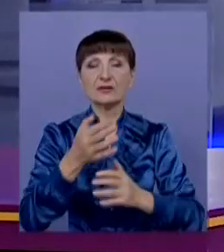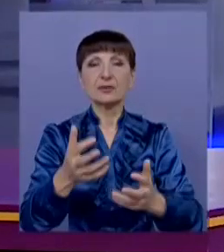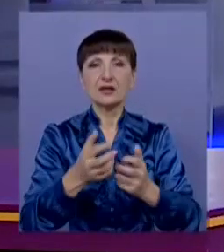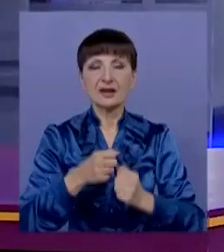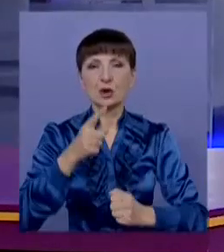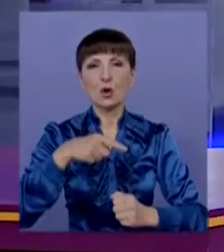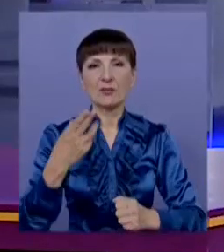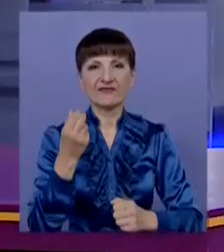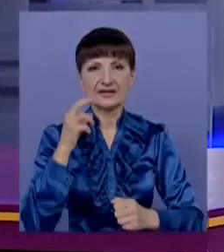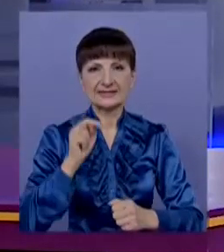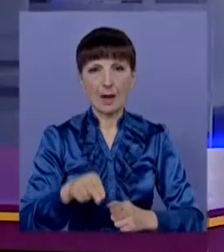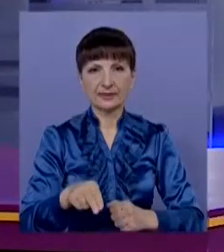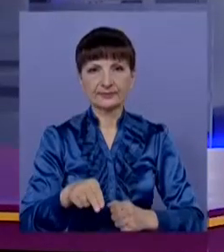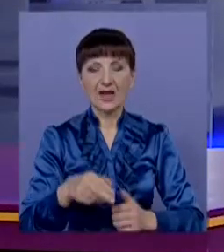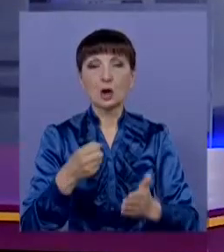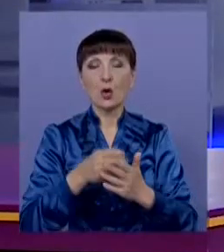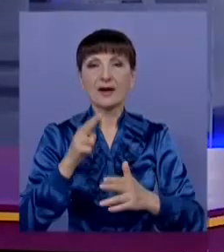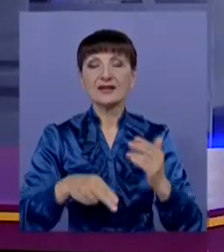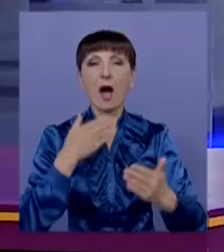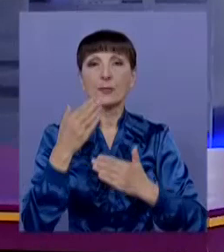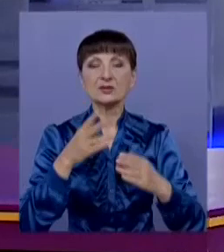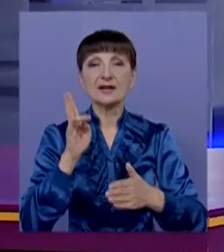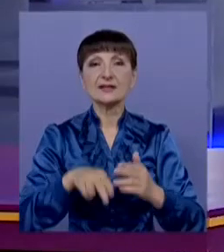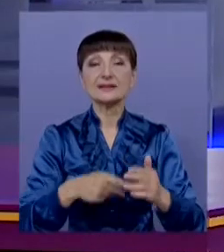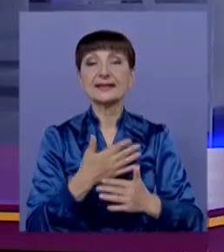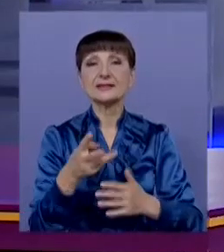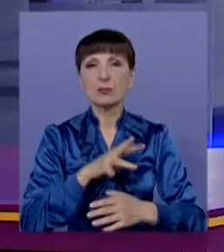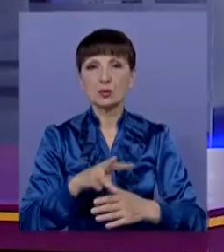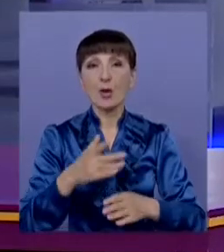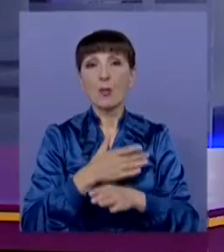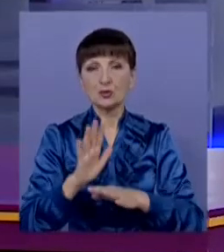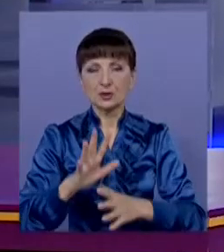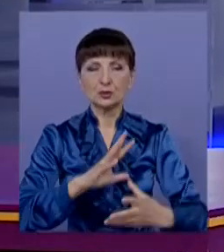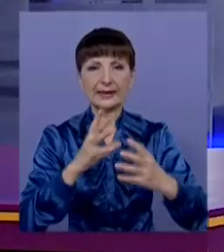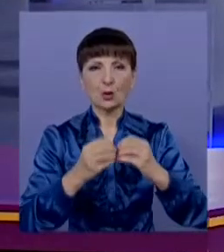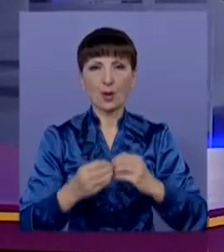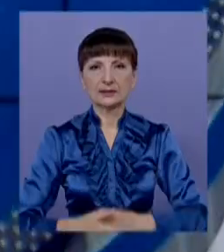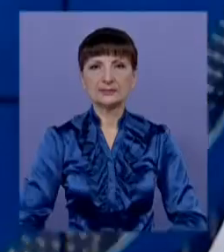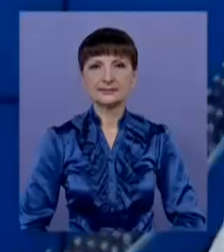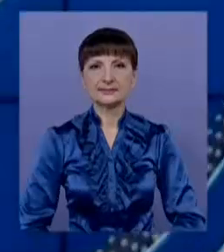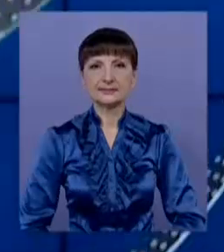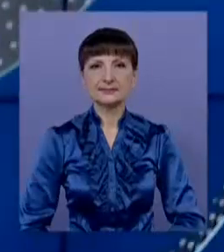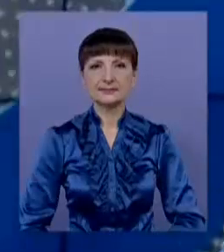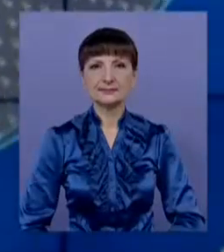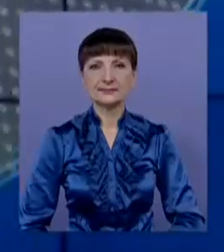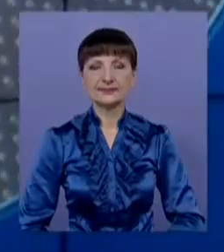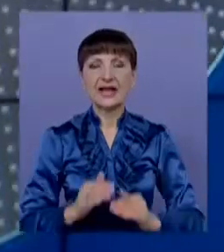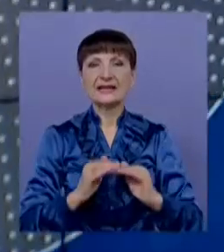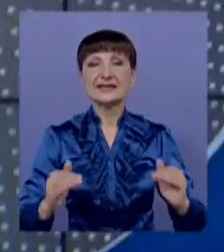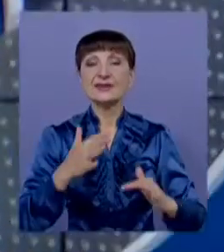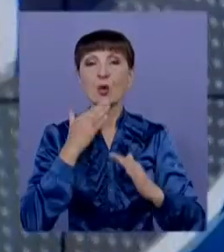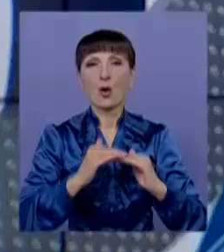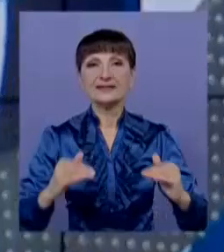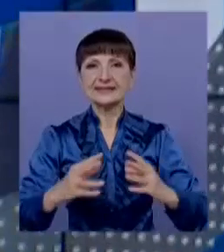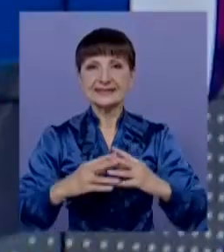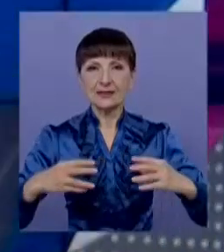на номер редакции WhatsApp. До окончания опроса осталось несколько минут. После, как обычно, подведем итоги. Дети из